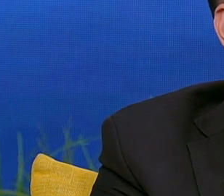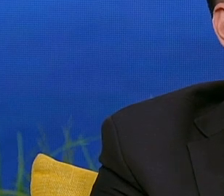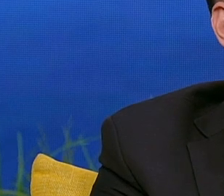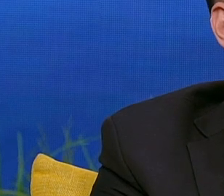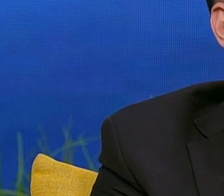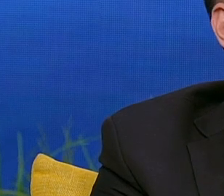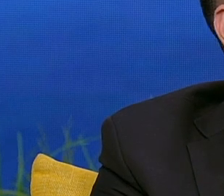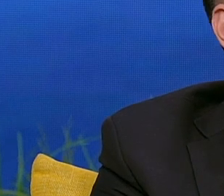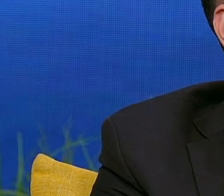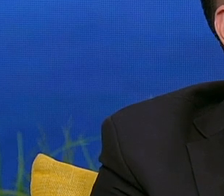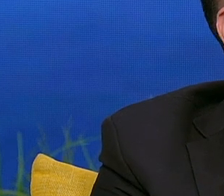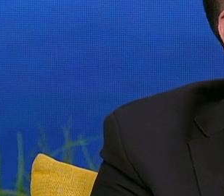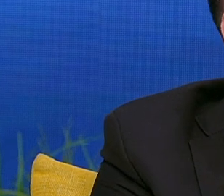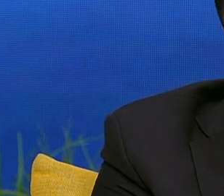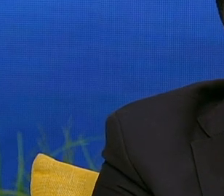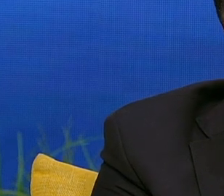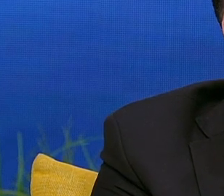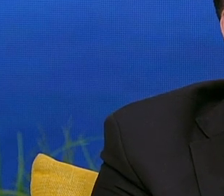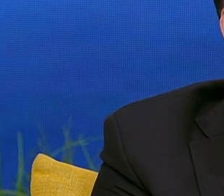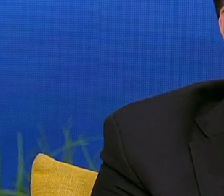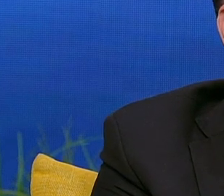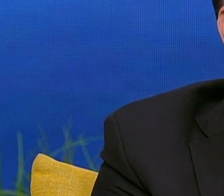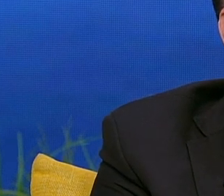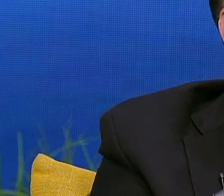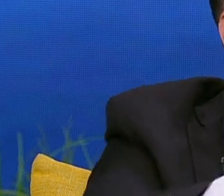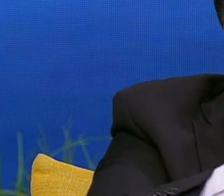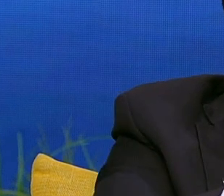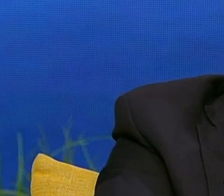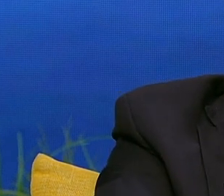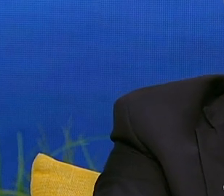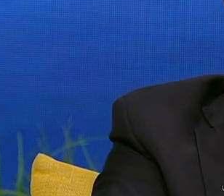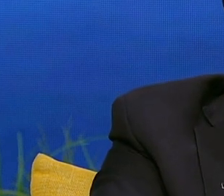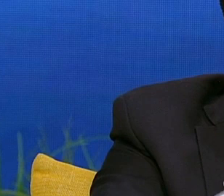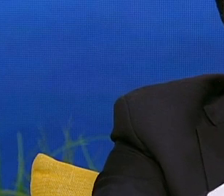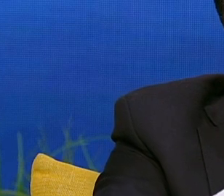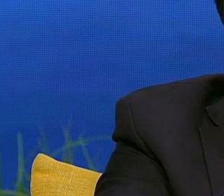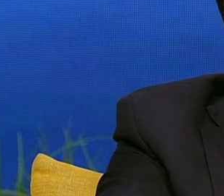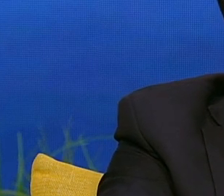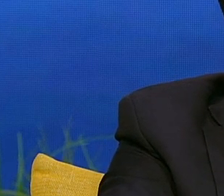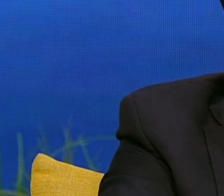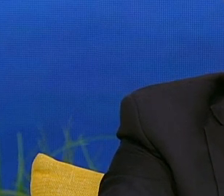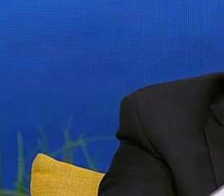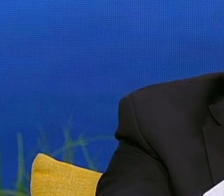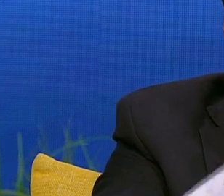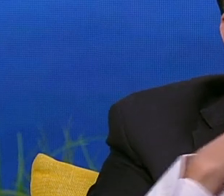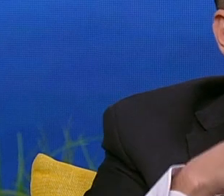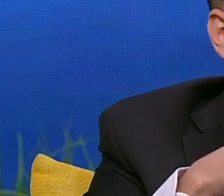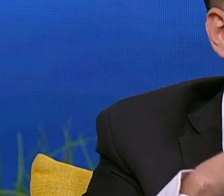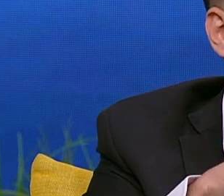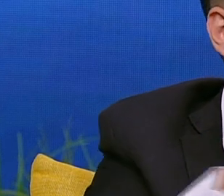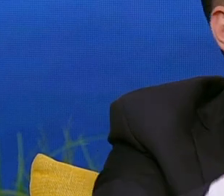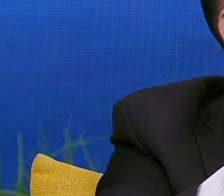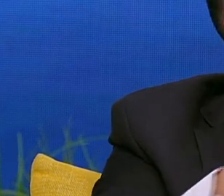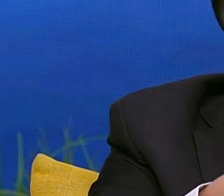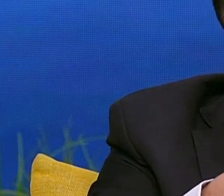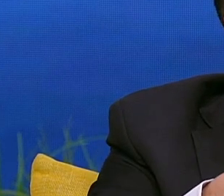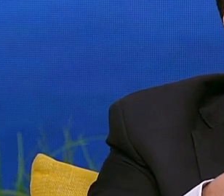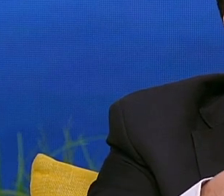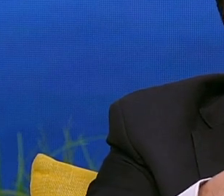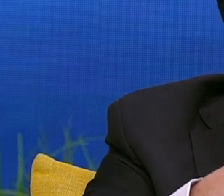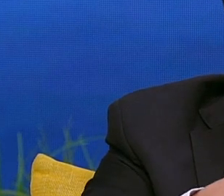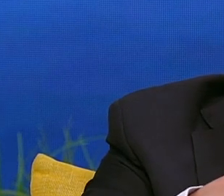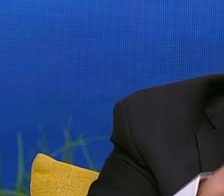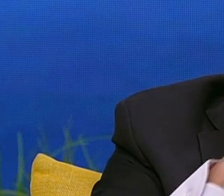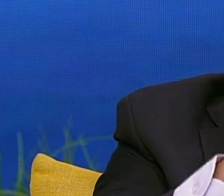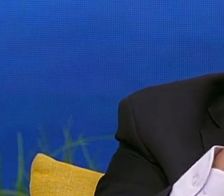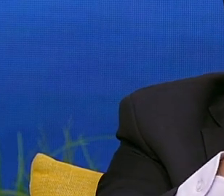واحد محتاجين نحقق الدمج احنا محتاجين نبتديها اصلا من يعني من مدرسه السينما